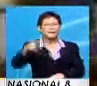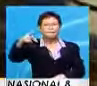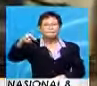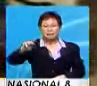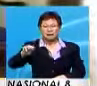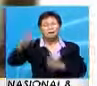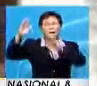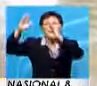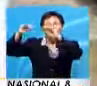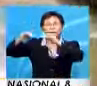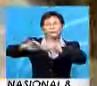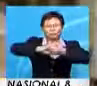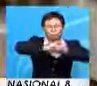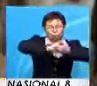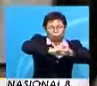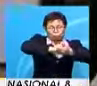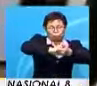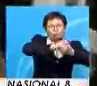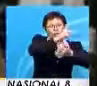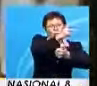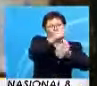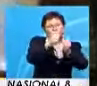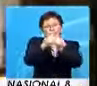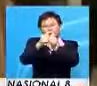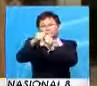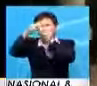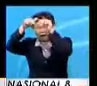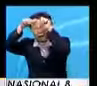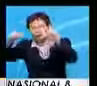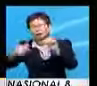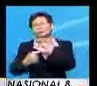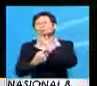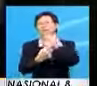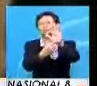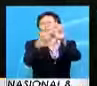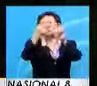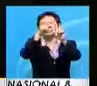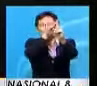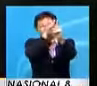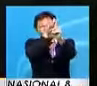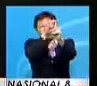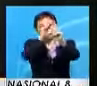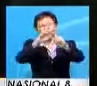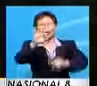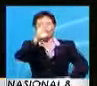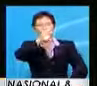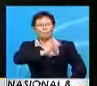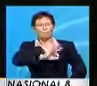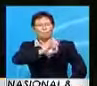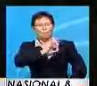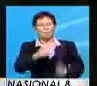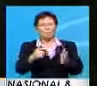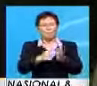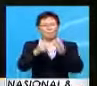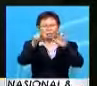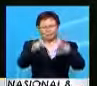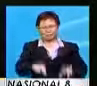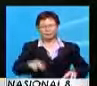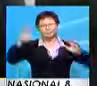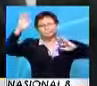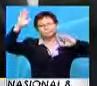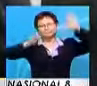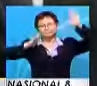Perdana Menteri berharap hubungan istimewa Kuala Lumpur Riyadh akan diterjemah kepada aspek yang boleh memanfaatkan lagi rakyat